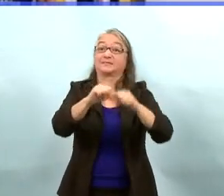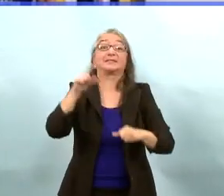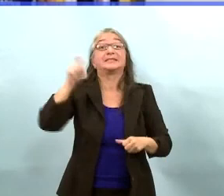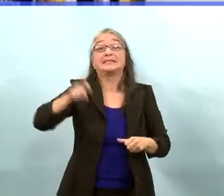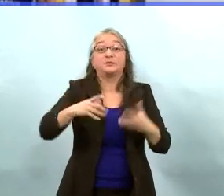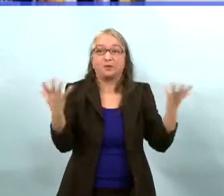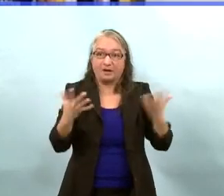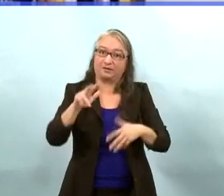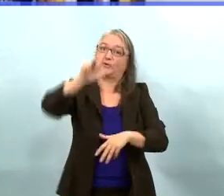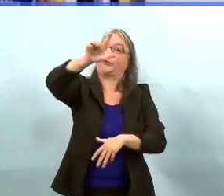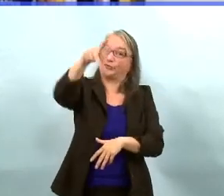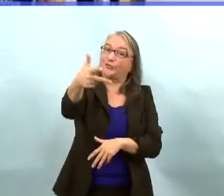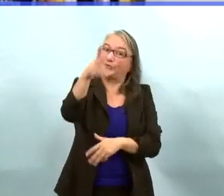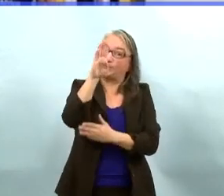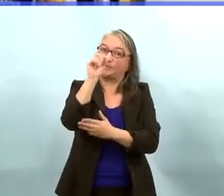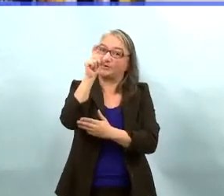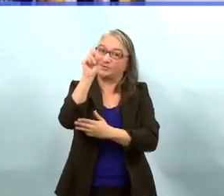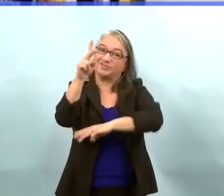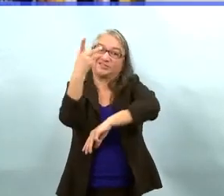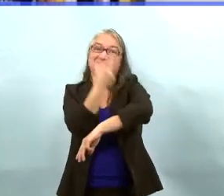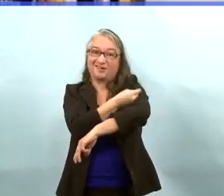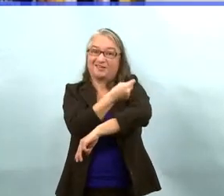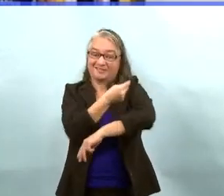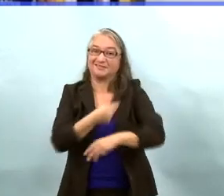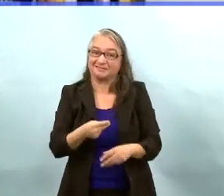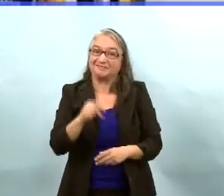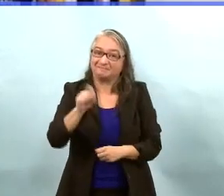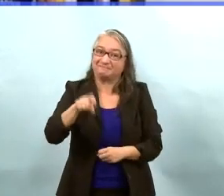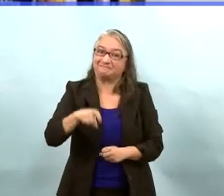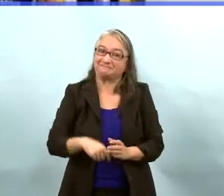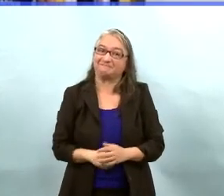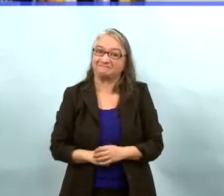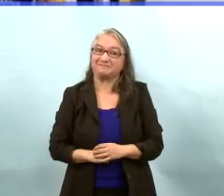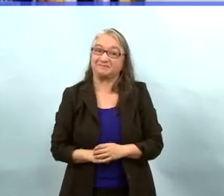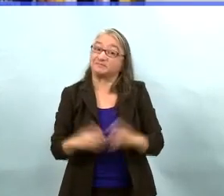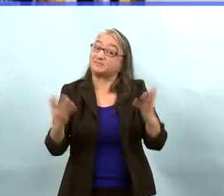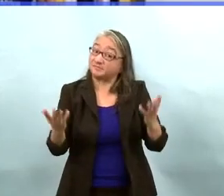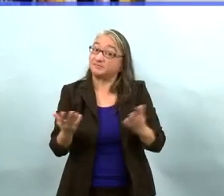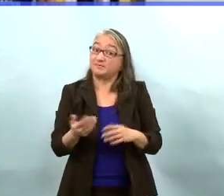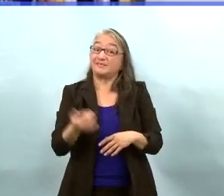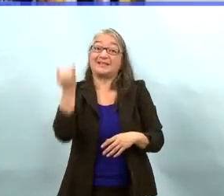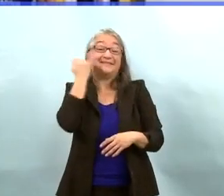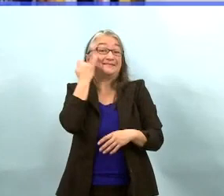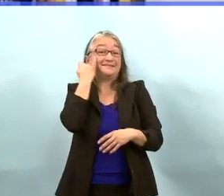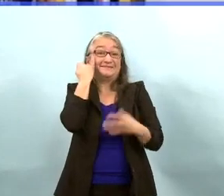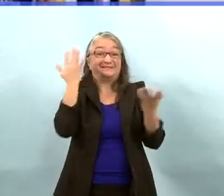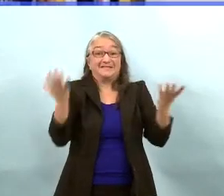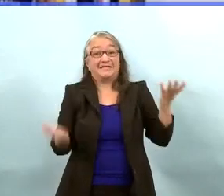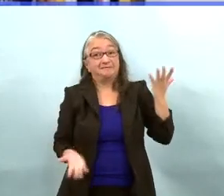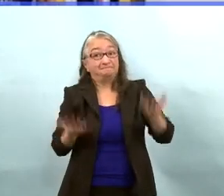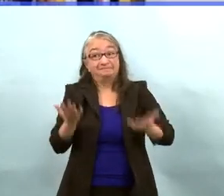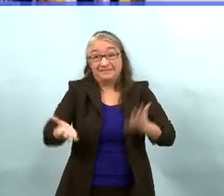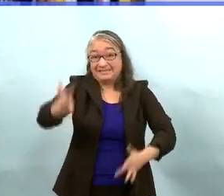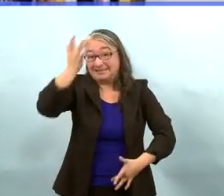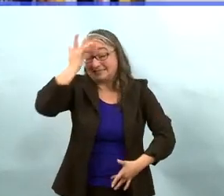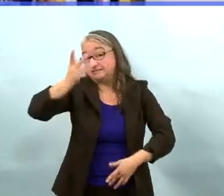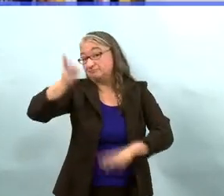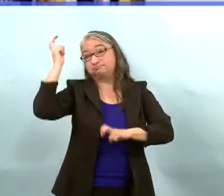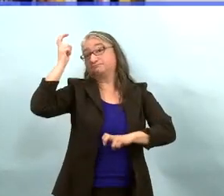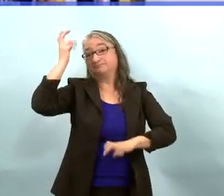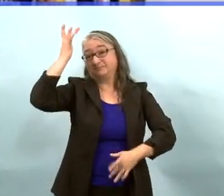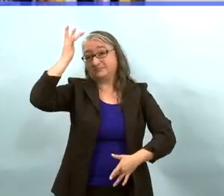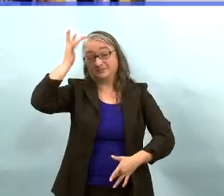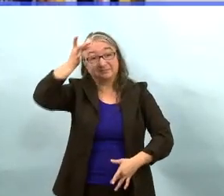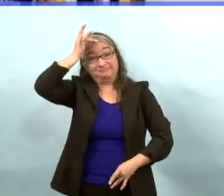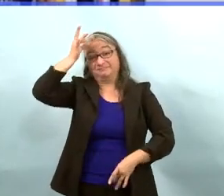nous permet de faire baisser le taux de décès. Donc, même si les gens se font infecter, eh bien, la probabilité qu'ils